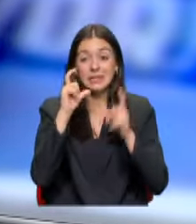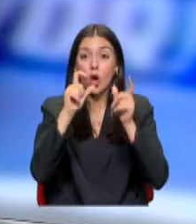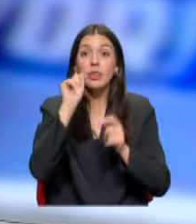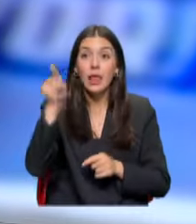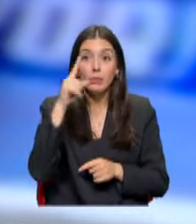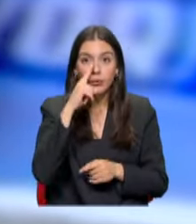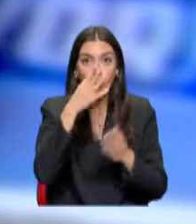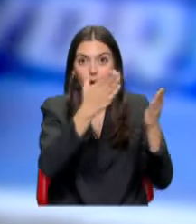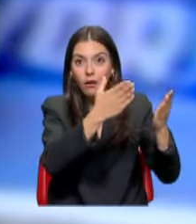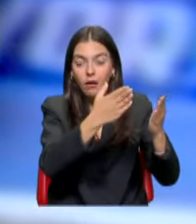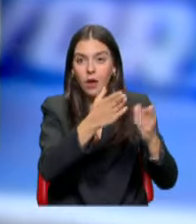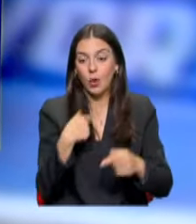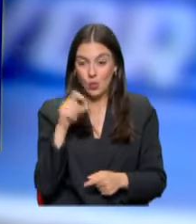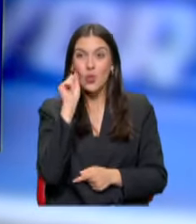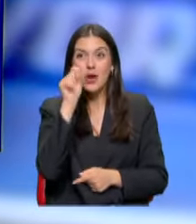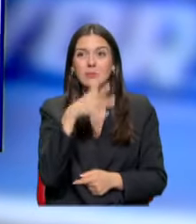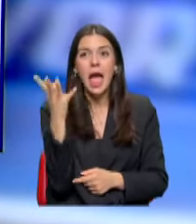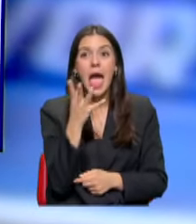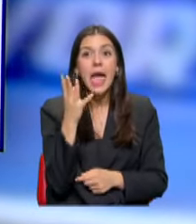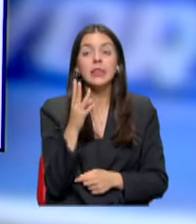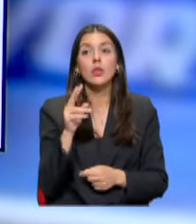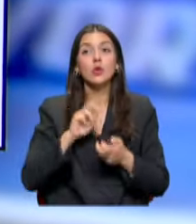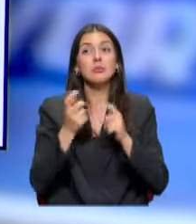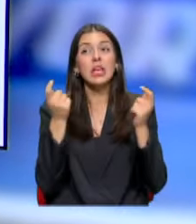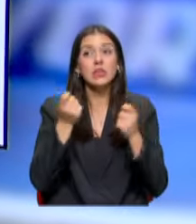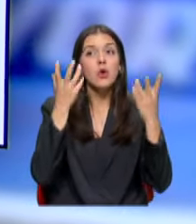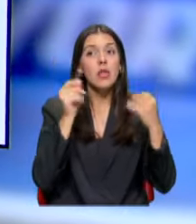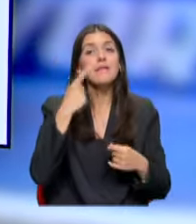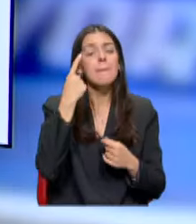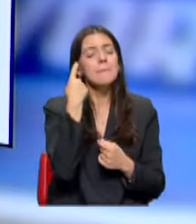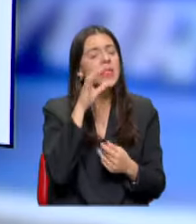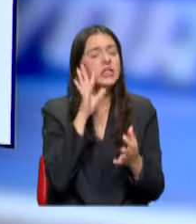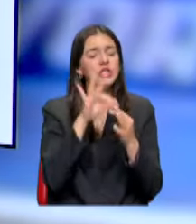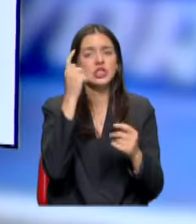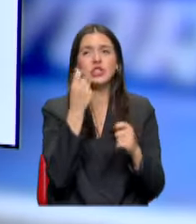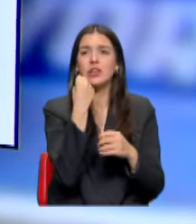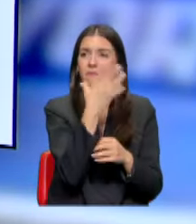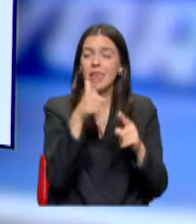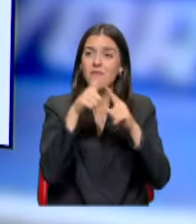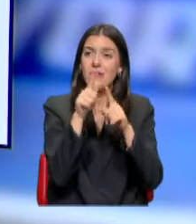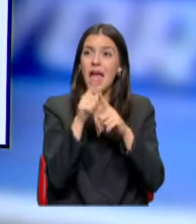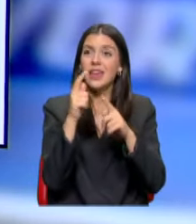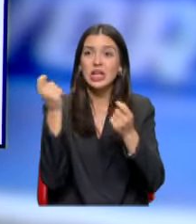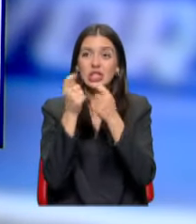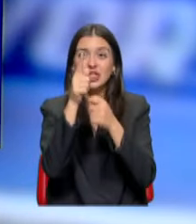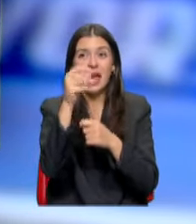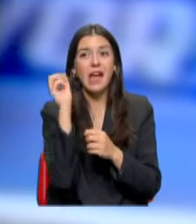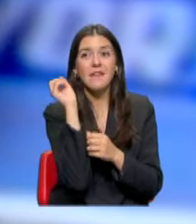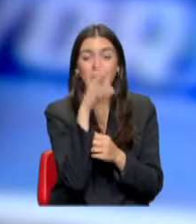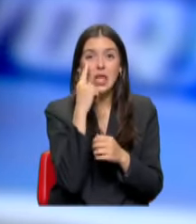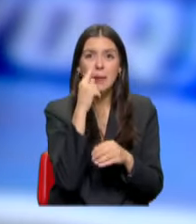müdürüdür. Ülkemizin en kurumsal işletmelerinden olan ve binlerce kişiyi istihdam eden Fernas Holding'e yapılan